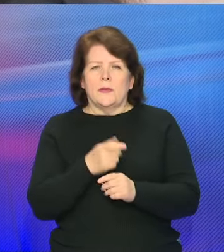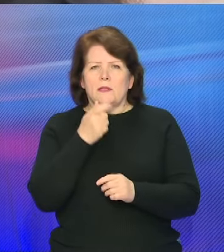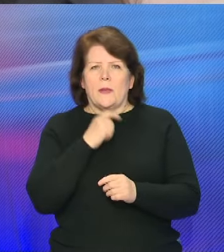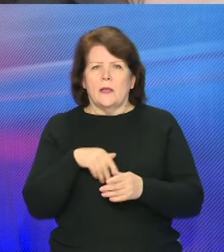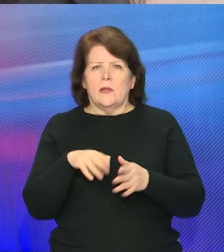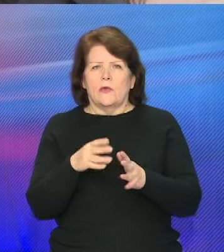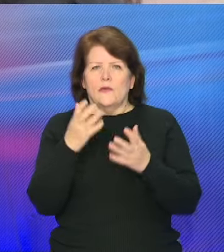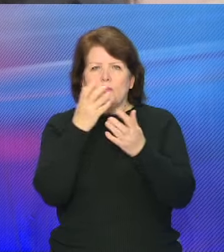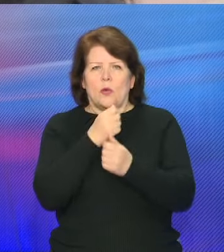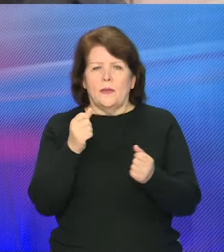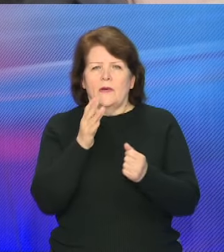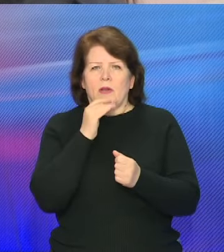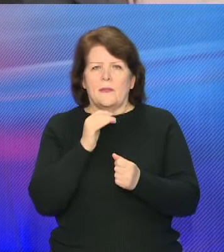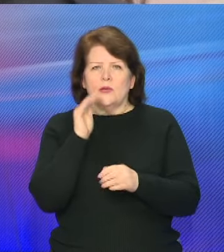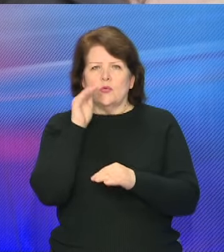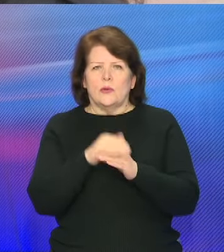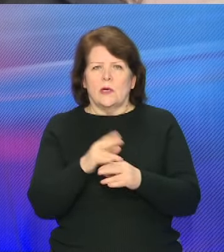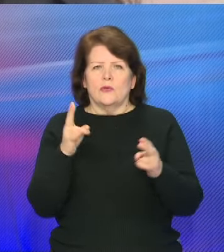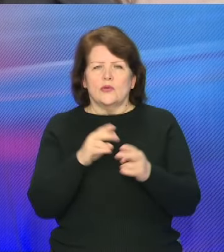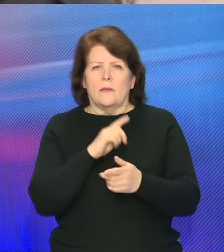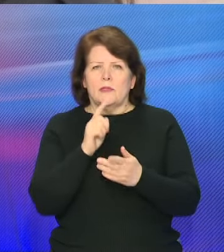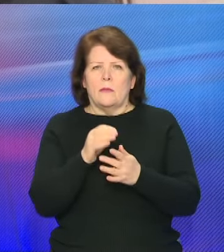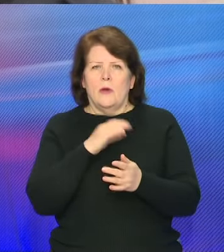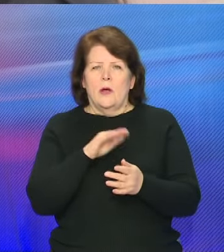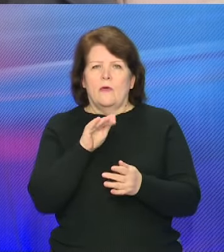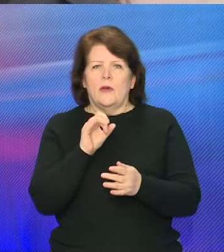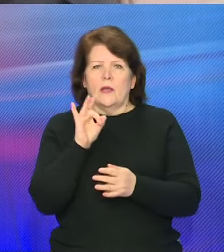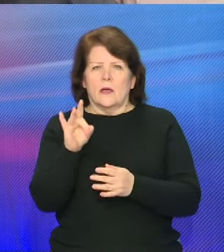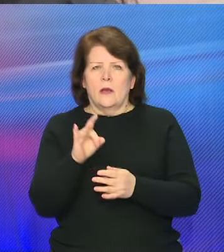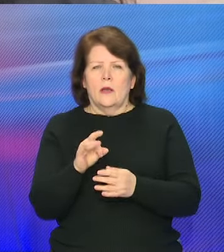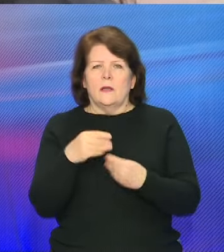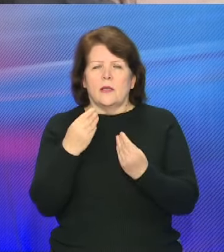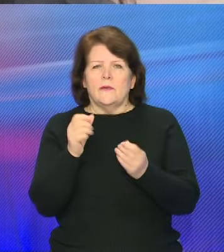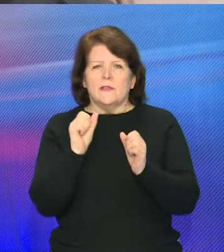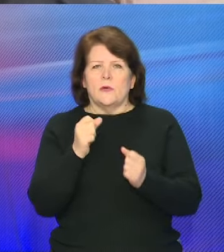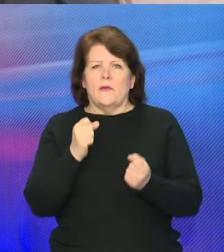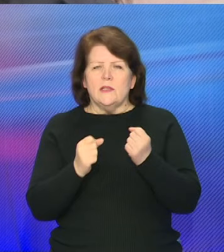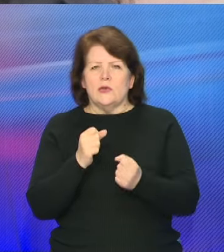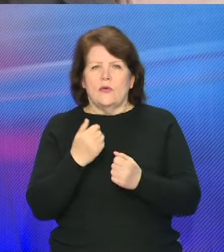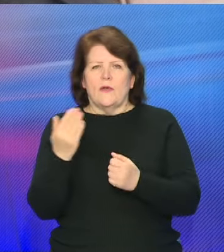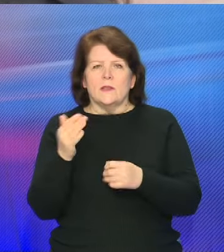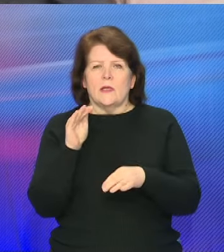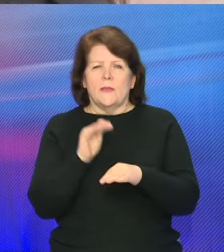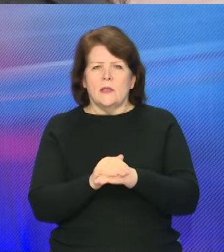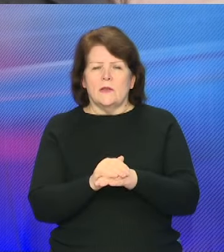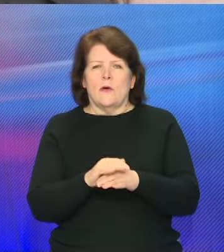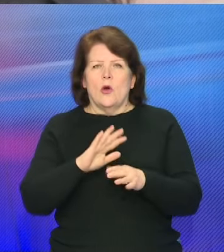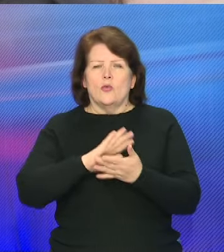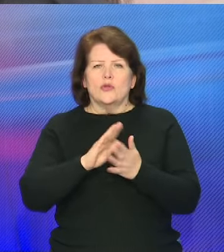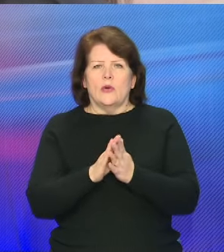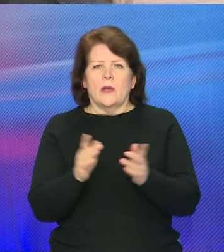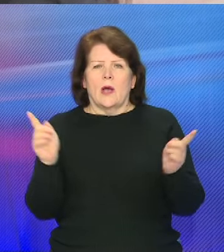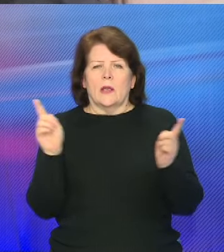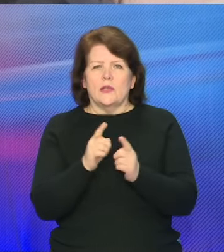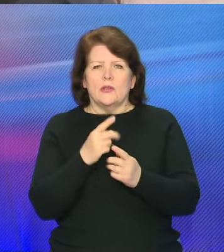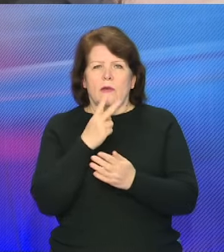в темное время суток надевайте фликер. Дайте водителю шанс вас заметить. В условиях ограниченной видимости не обозначенный фликерами